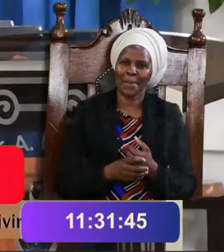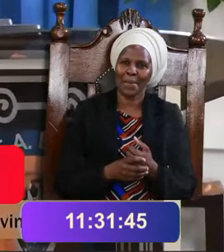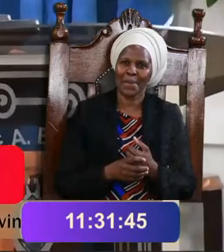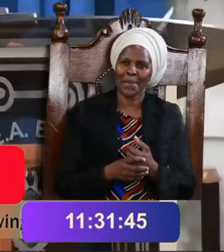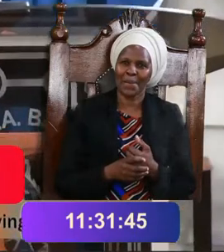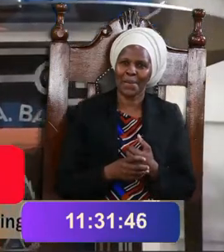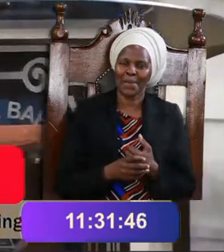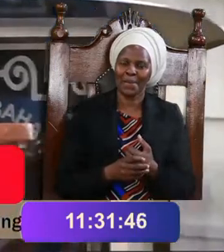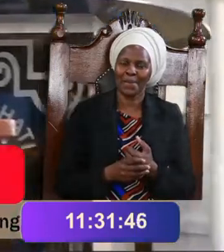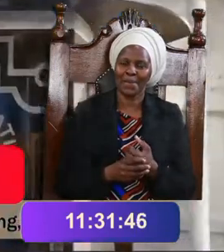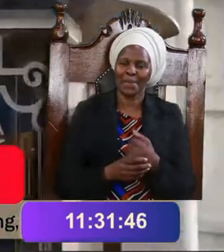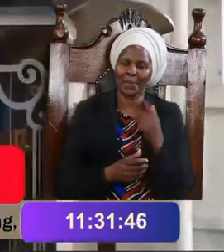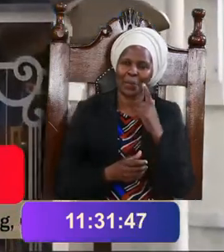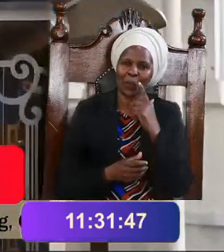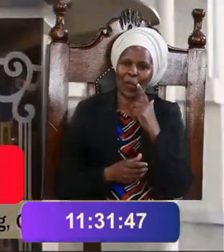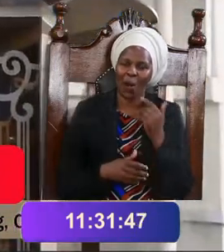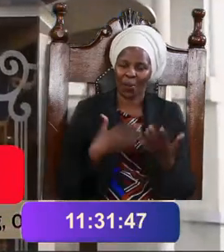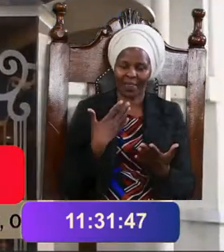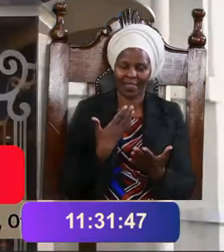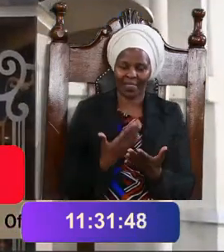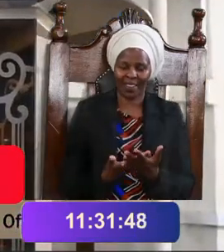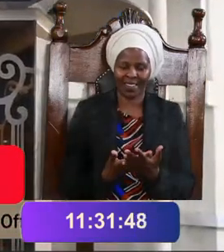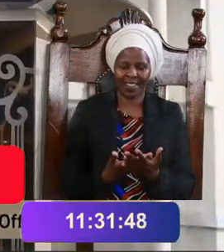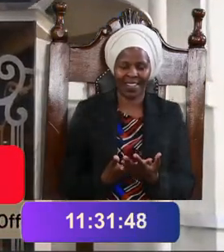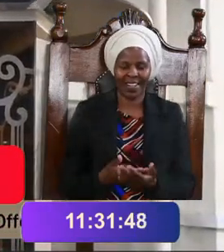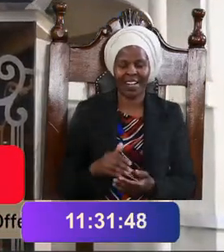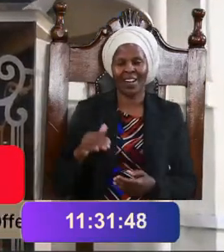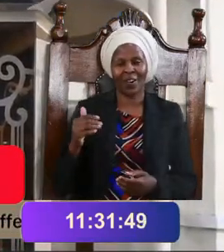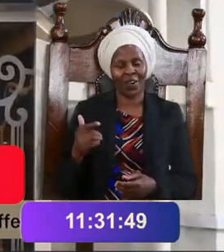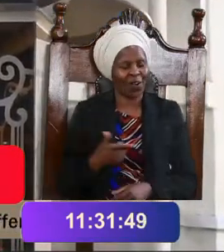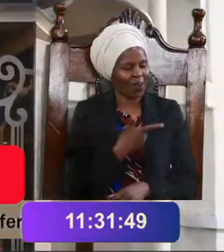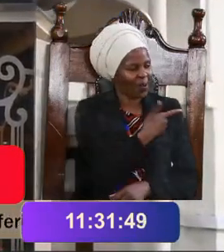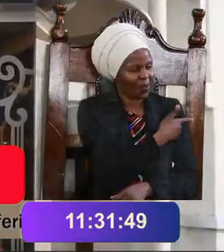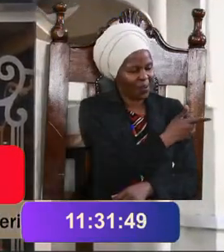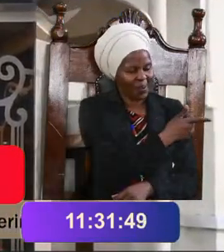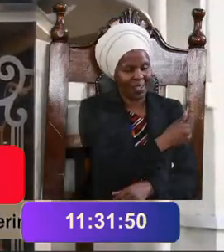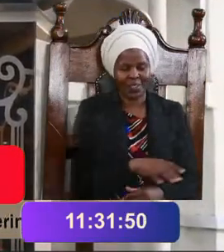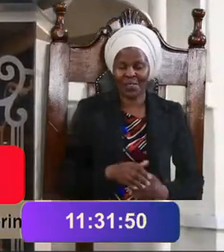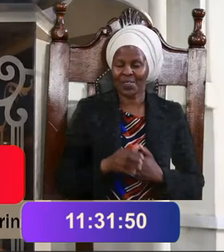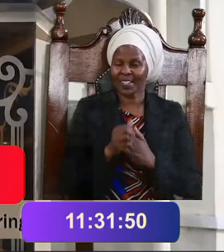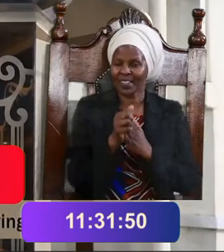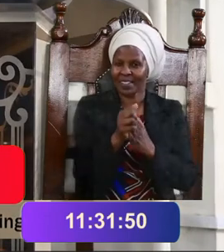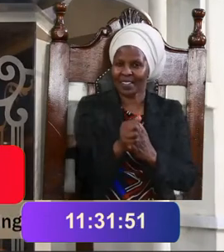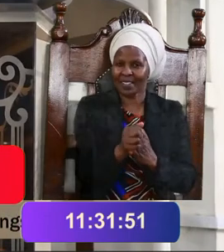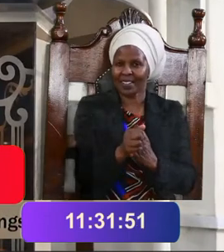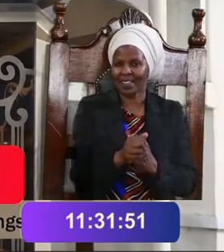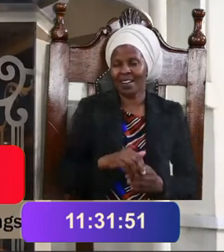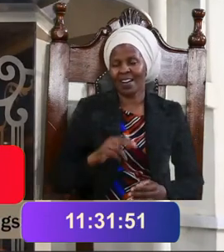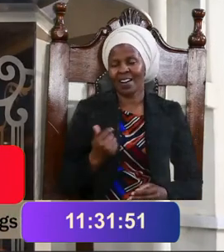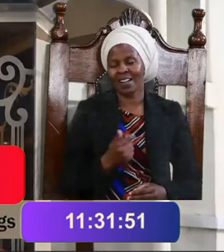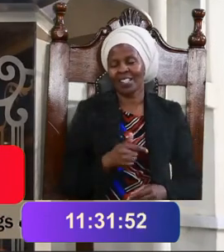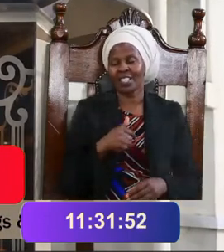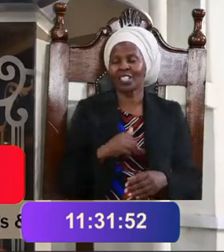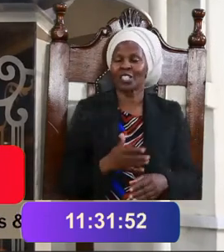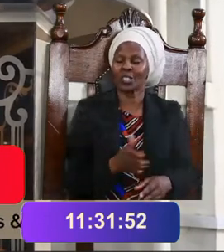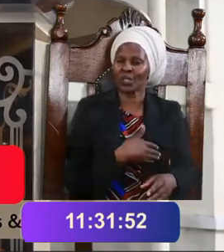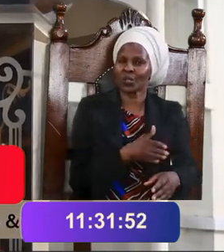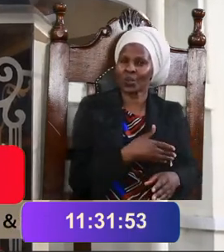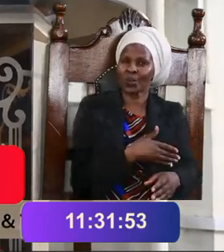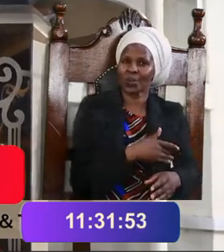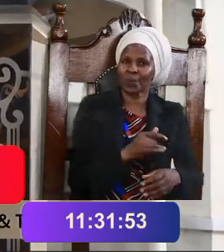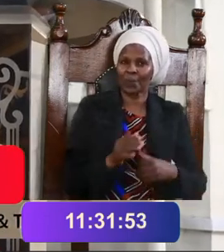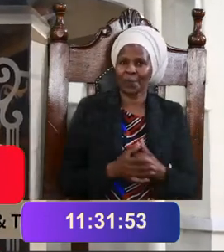Nashukuru. Hivi sasa nitawalika wanakwaya watuongoze katika kuimba tenzi ya kuabudu msalaba asili ya